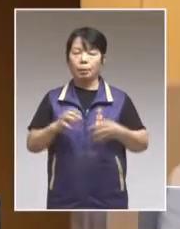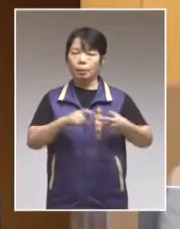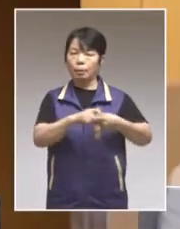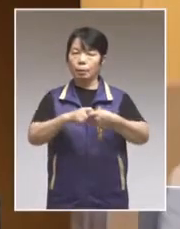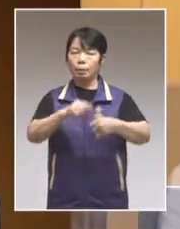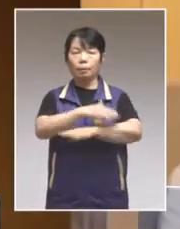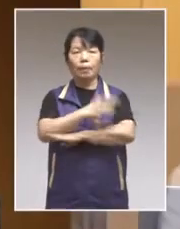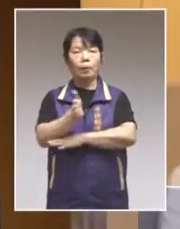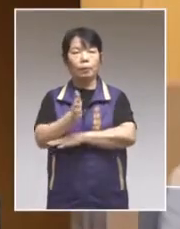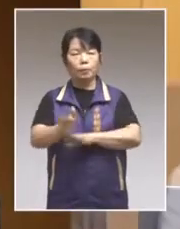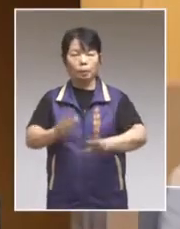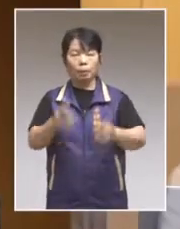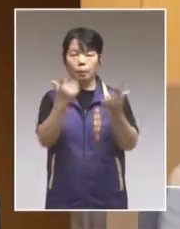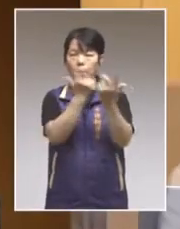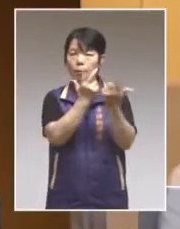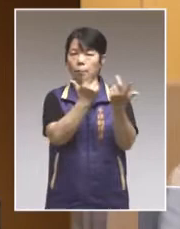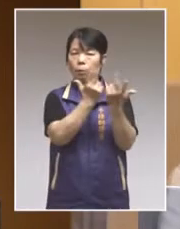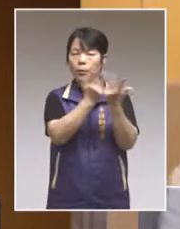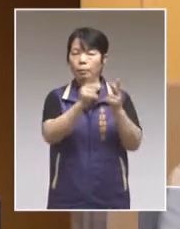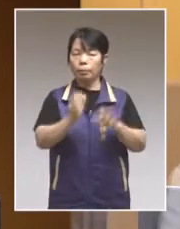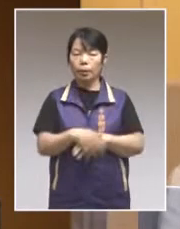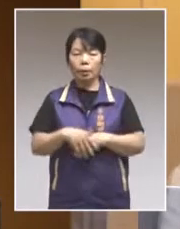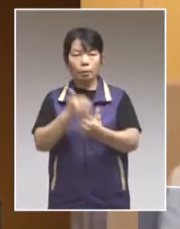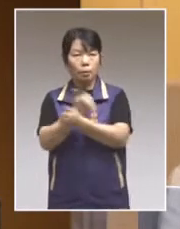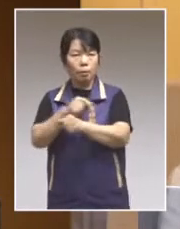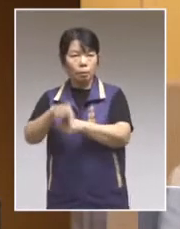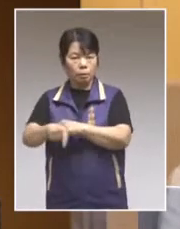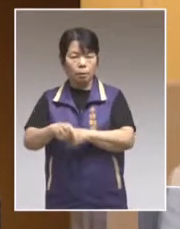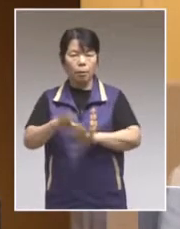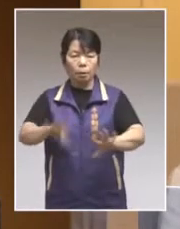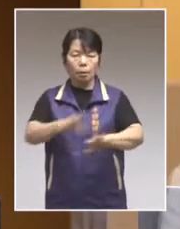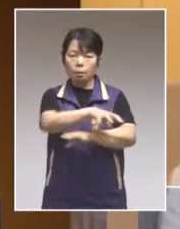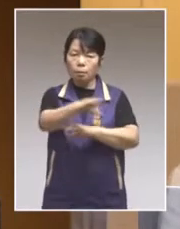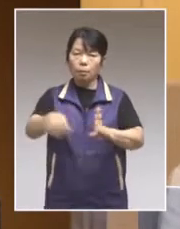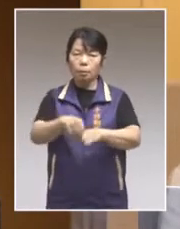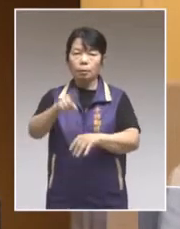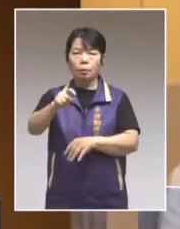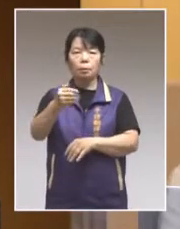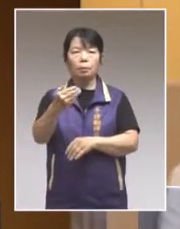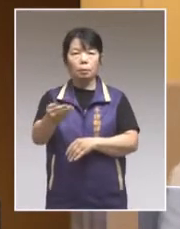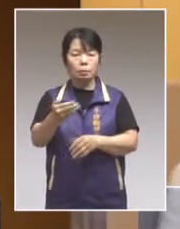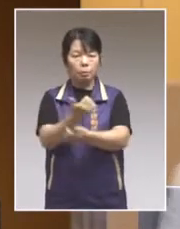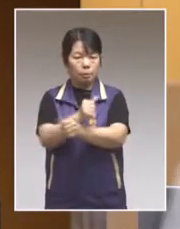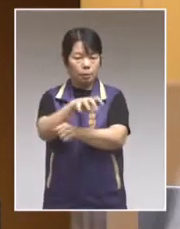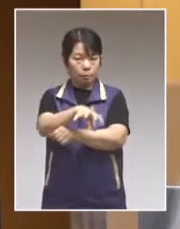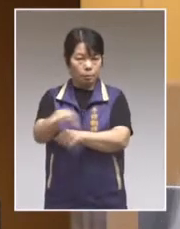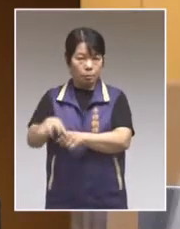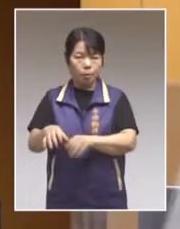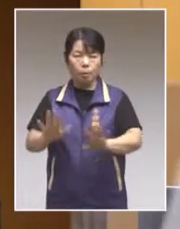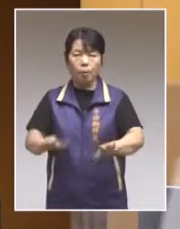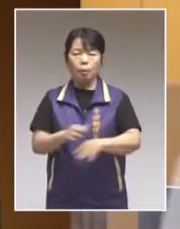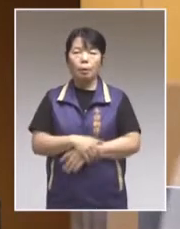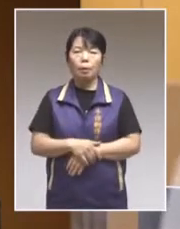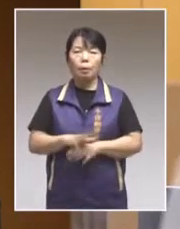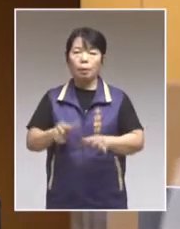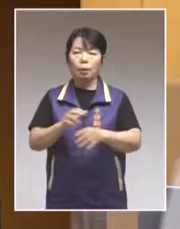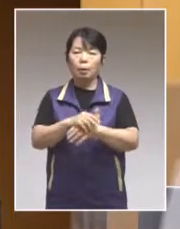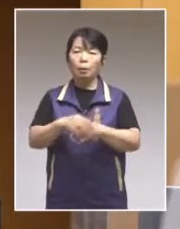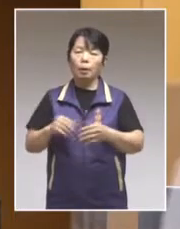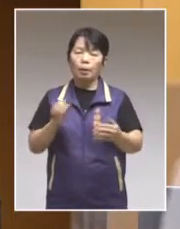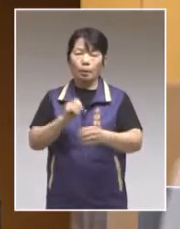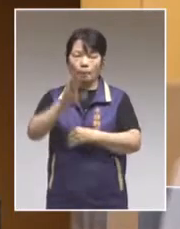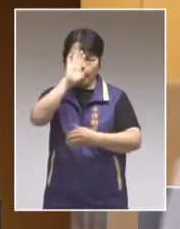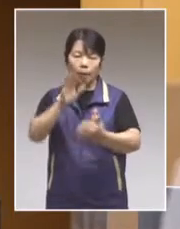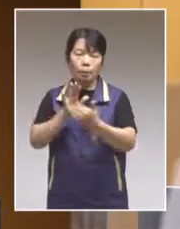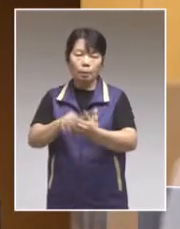问，那新北国中会考考区设29个考场，那教育局授权各国高中得经防疫小组会议评估后，考